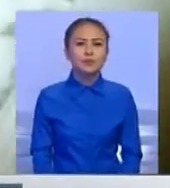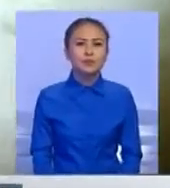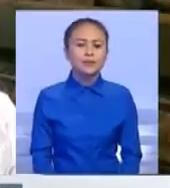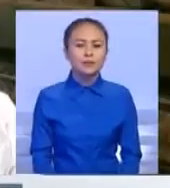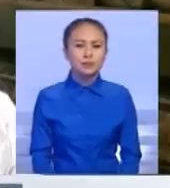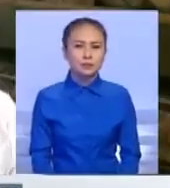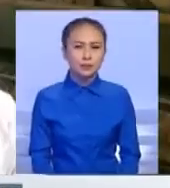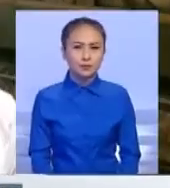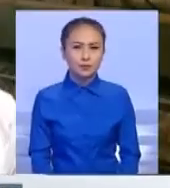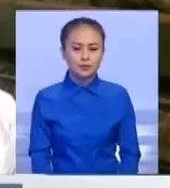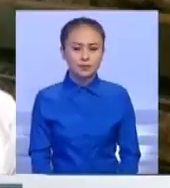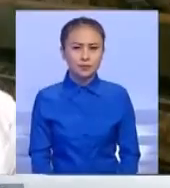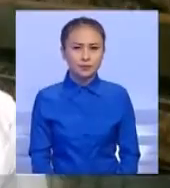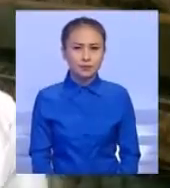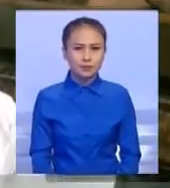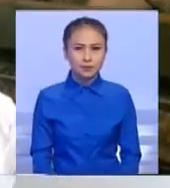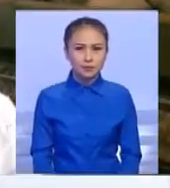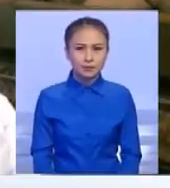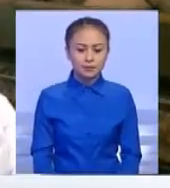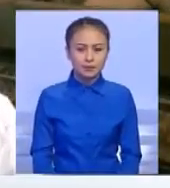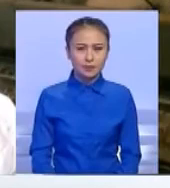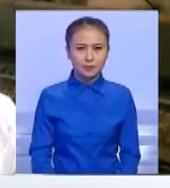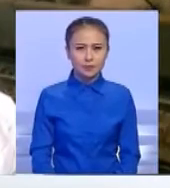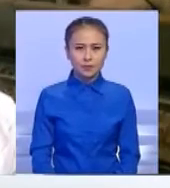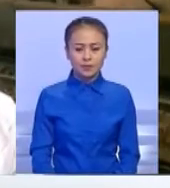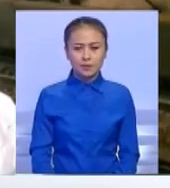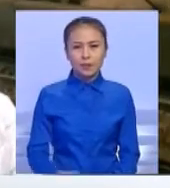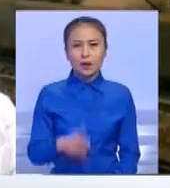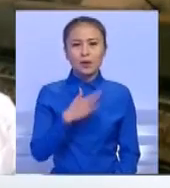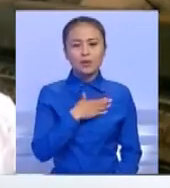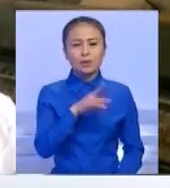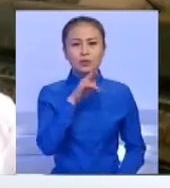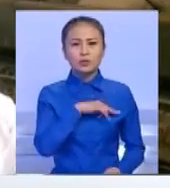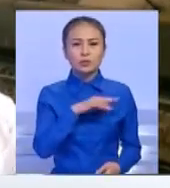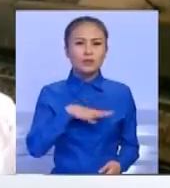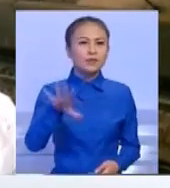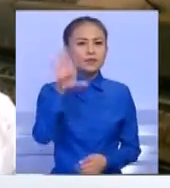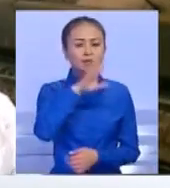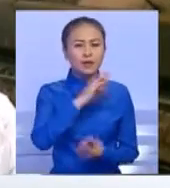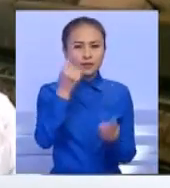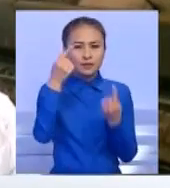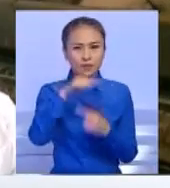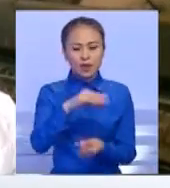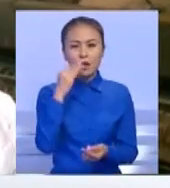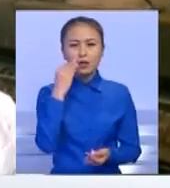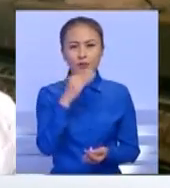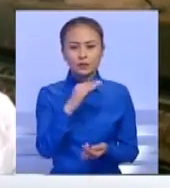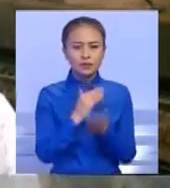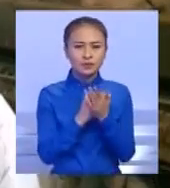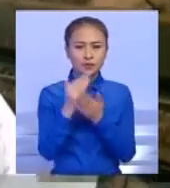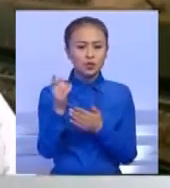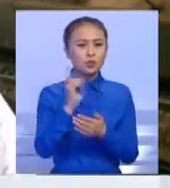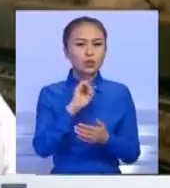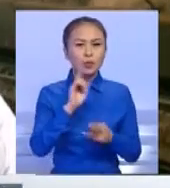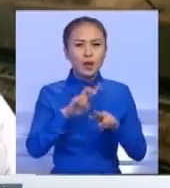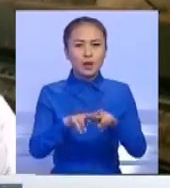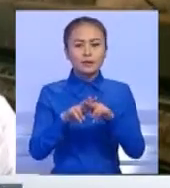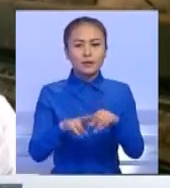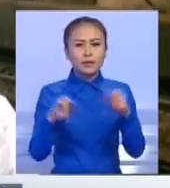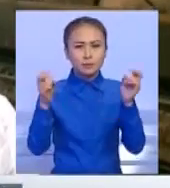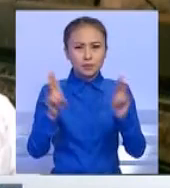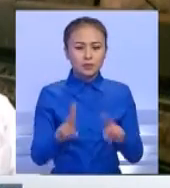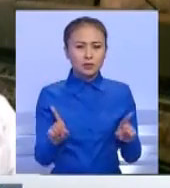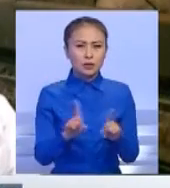Я отвез в лабораторию. Біздің жұмыртқа барлық талаптарға сай, сапасының жоғары екендігін Астанадағы арнайы